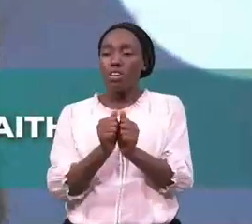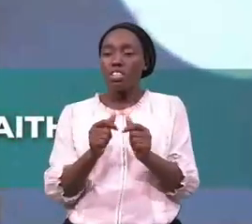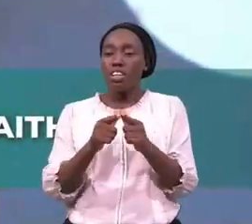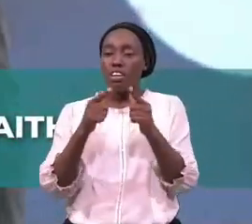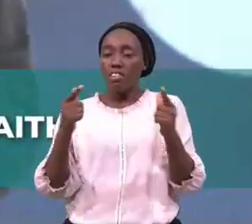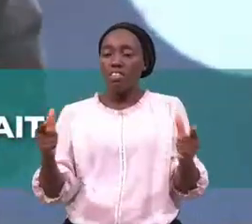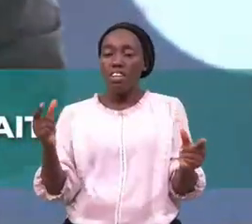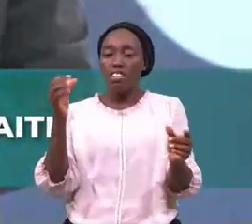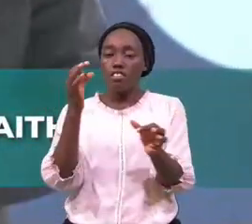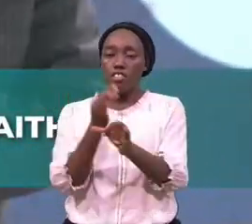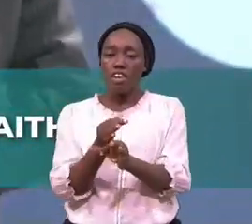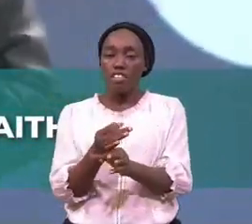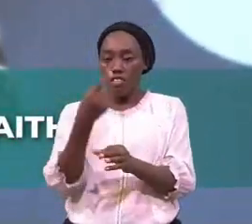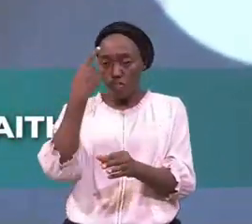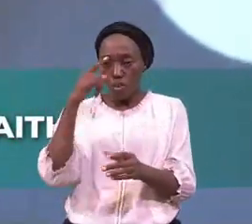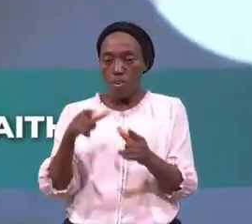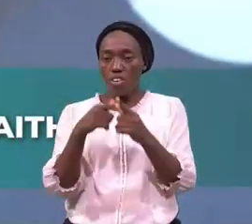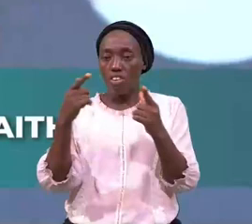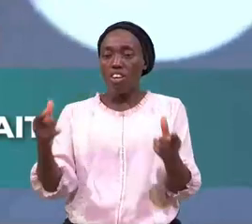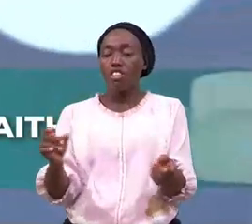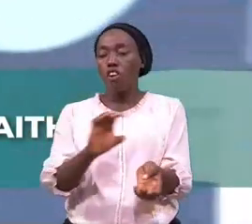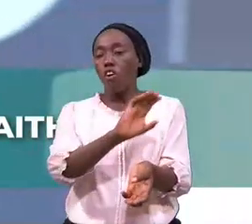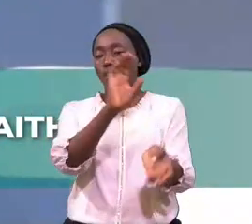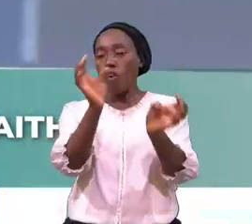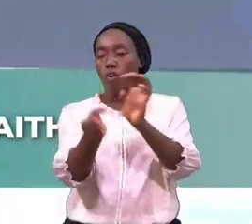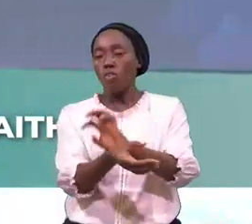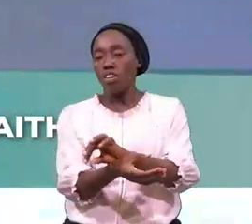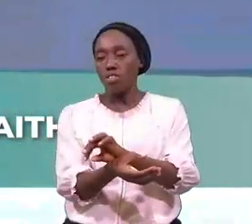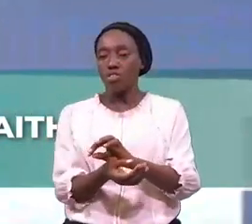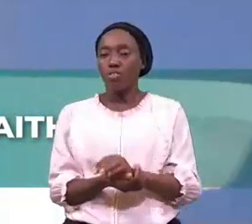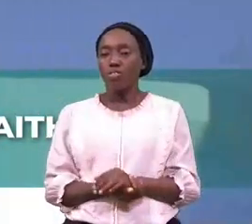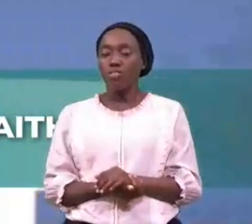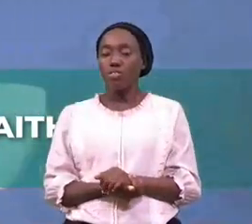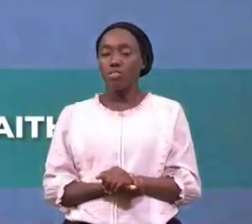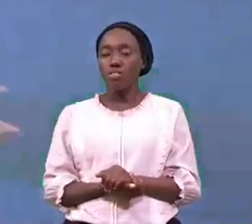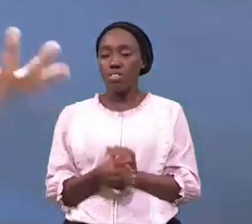Une grande marche avec une grande foi pour de grandes conversions.